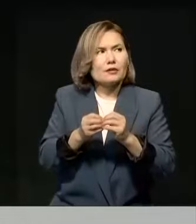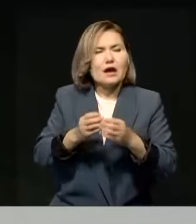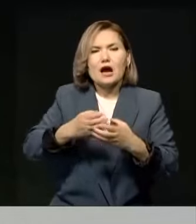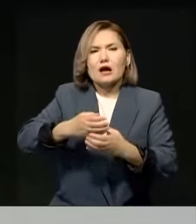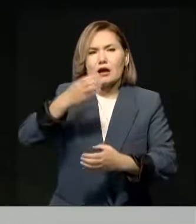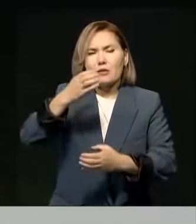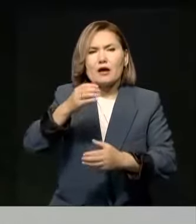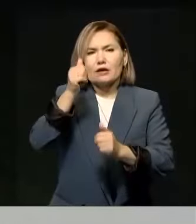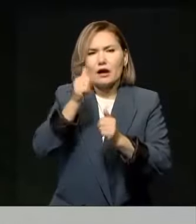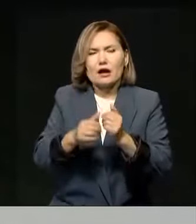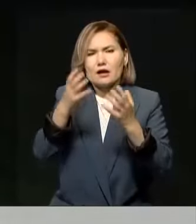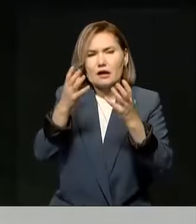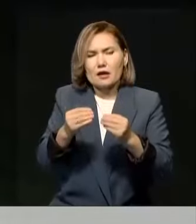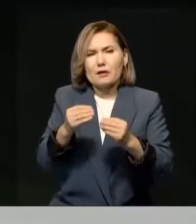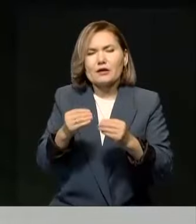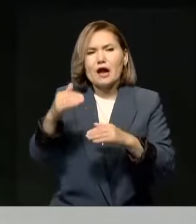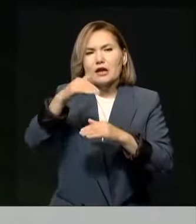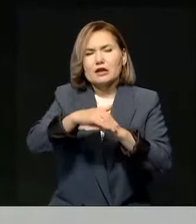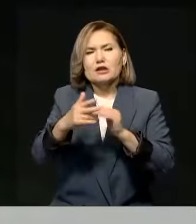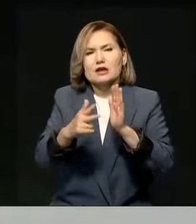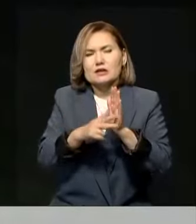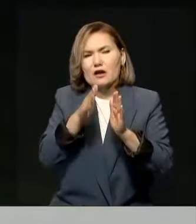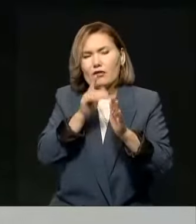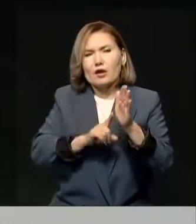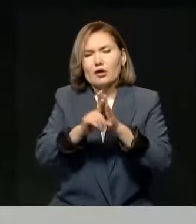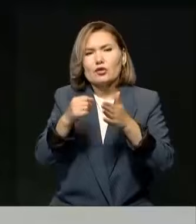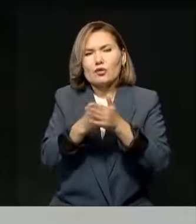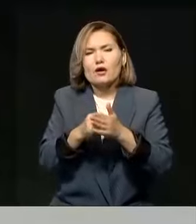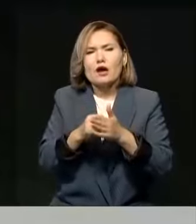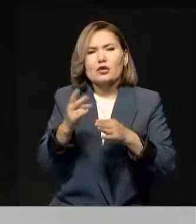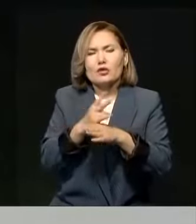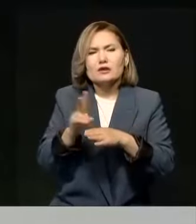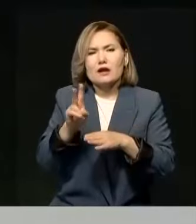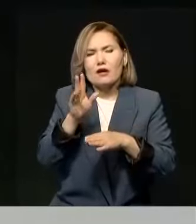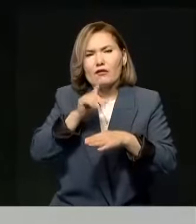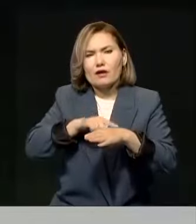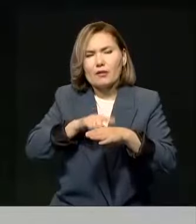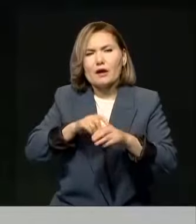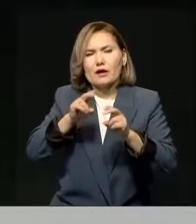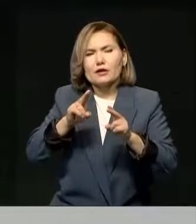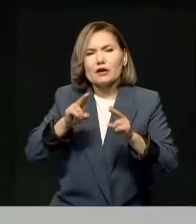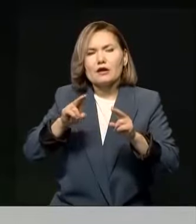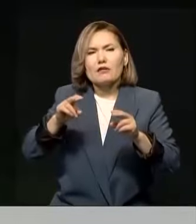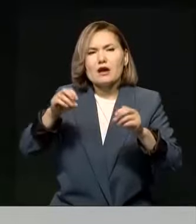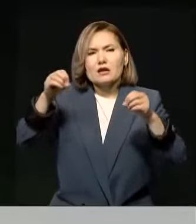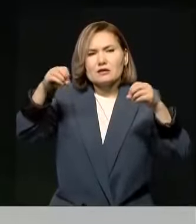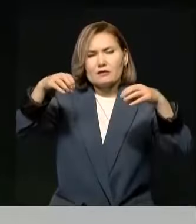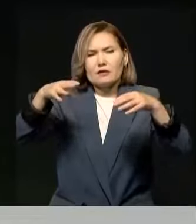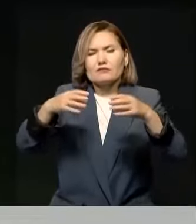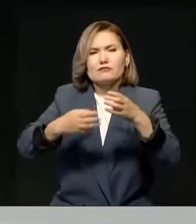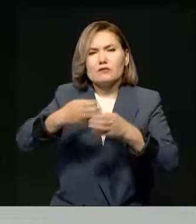телемұнара күнделікті кешкі сағат 8-ден түнгі сағат 2-ге дейін прожекторлар арқылы жарықтандырылады.